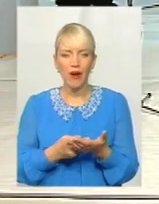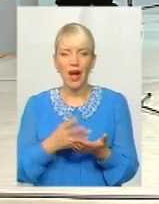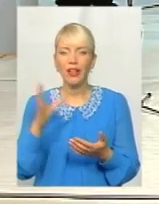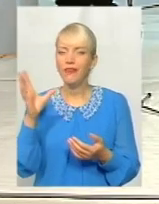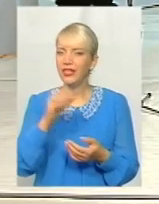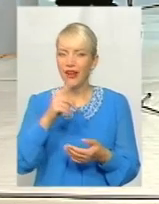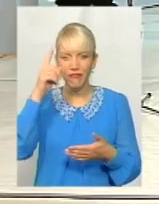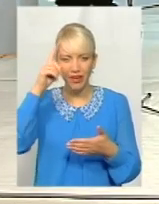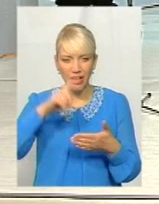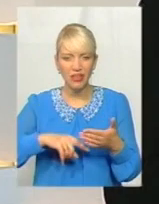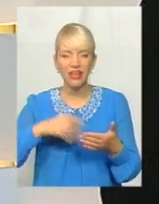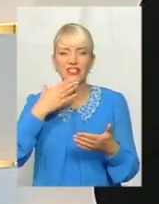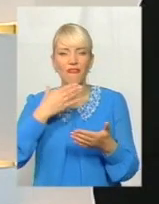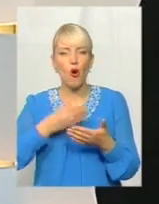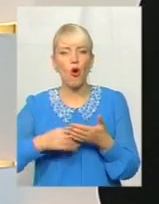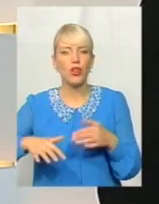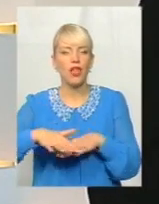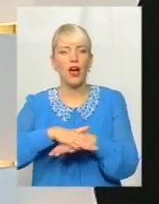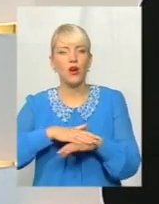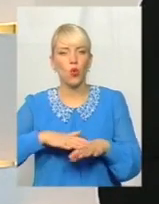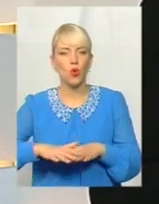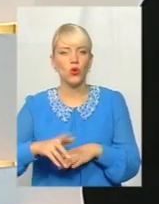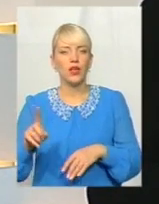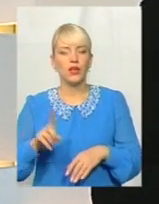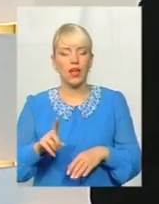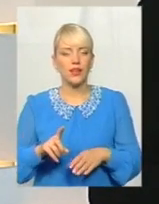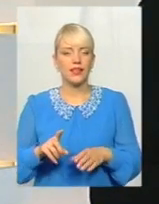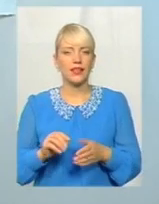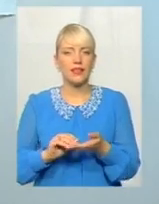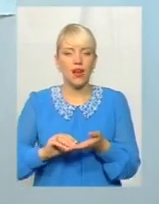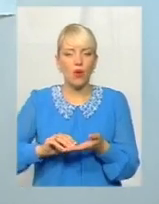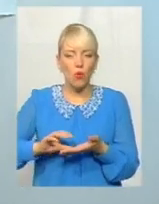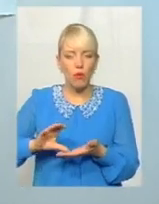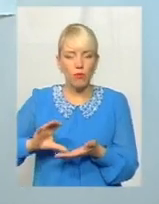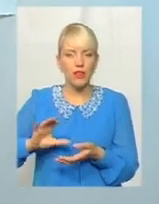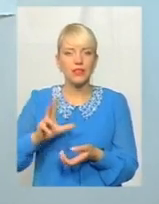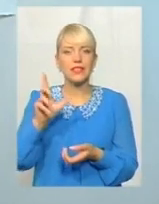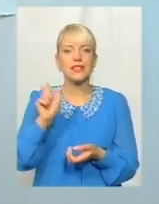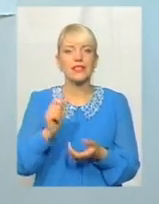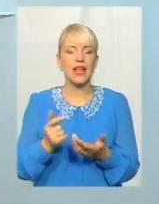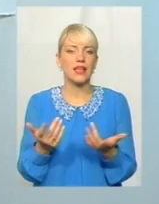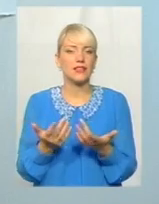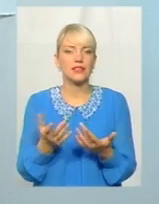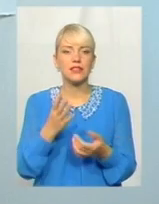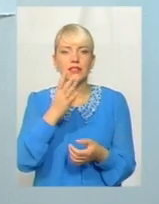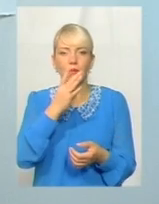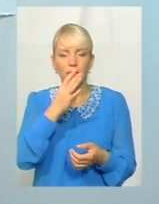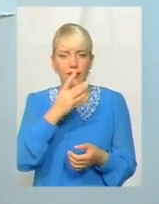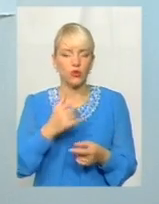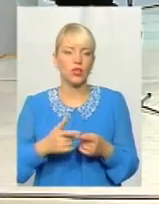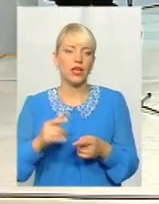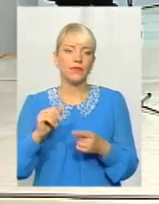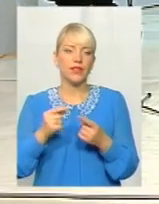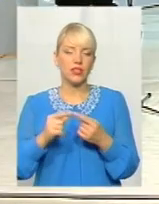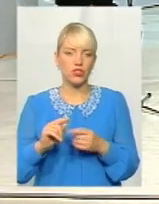вірування народу, яке накопилося за певний період. І інший